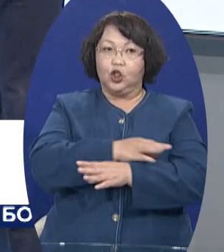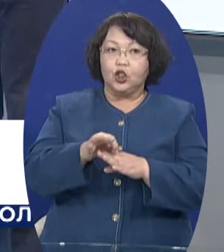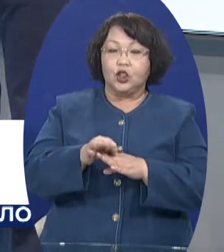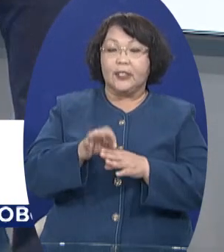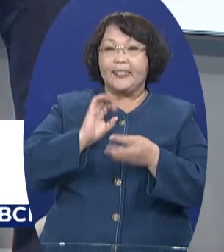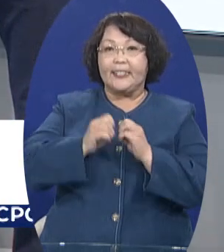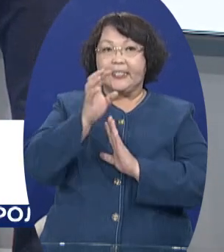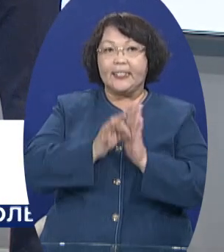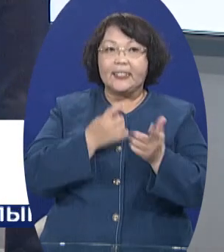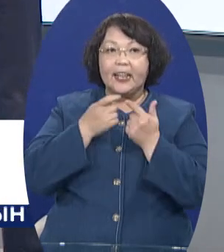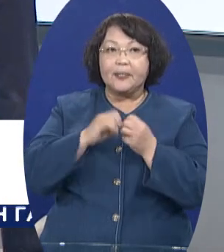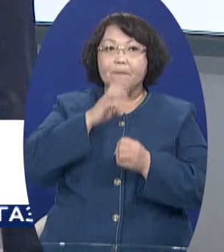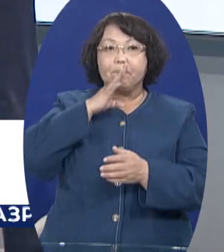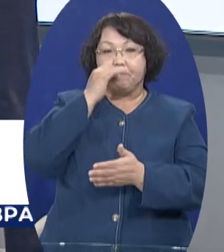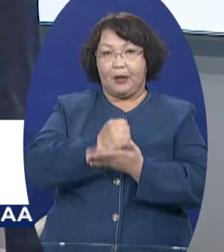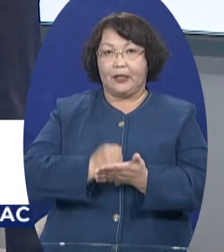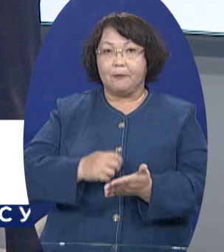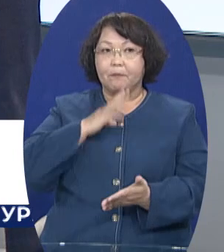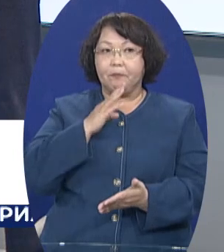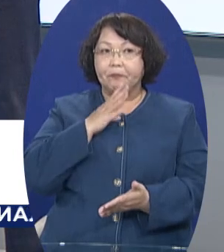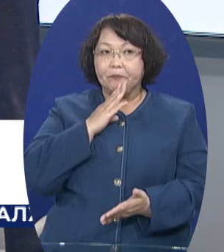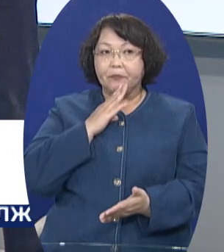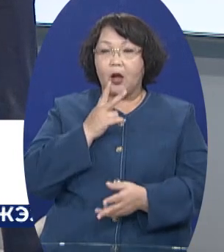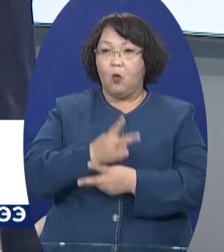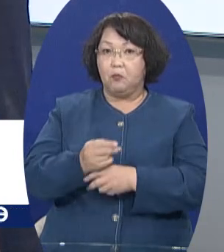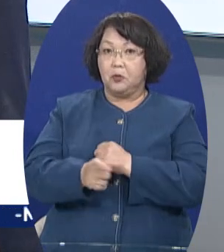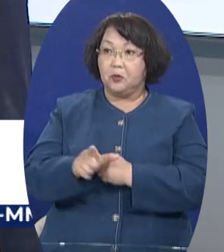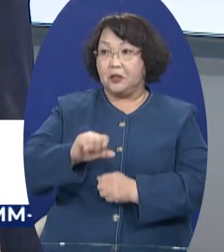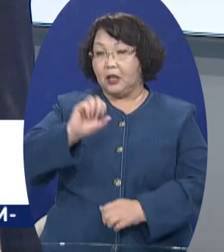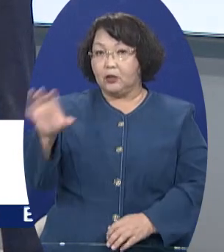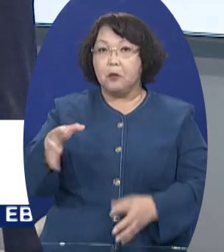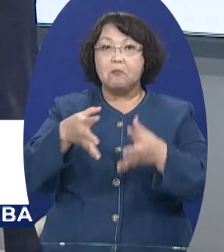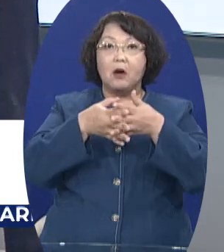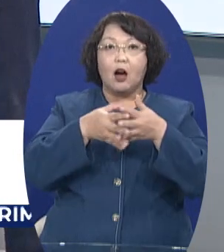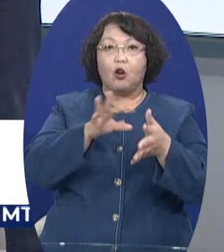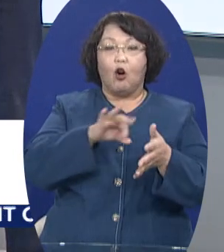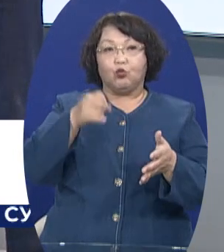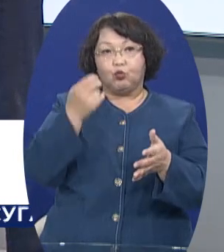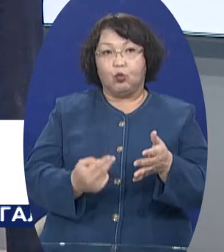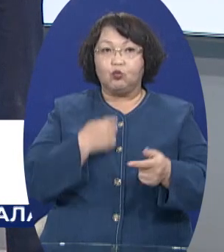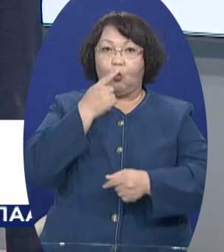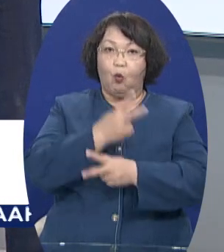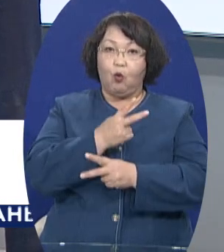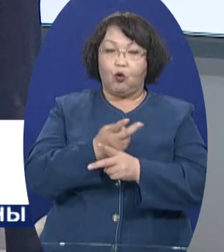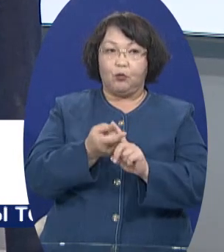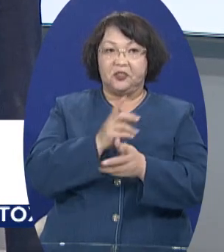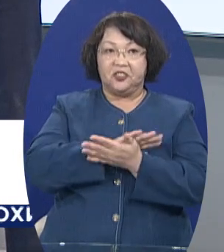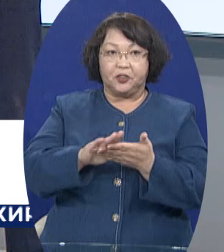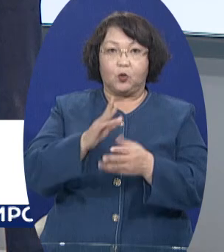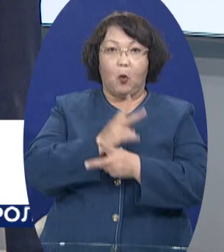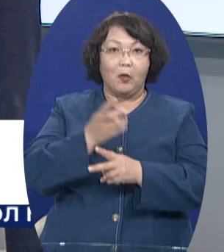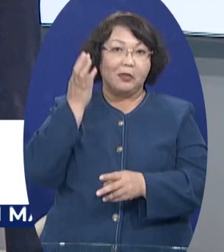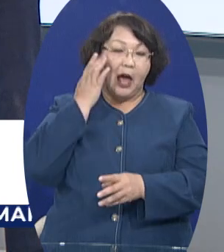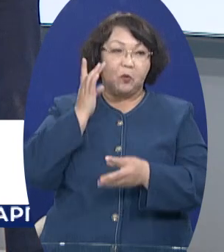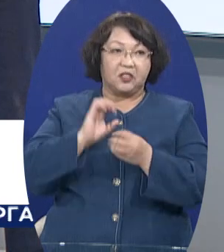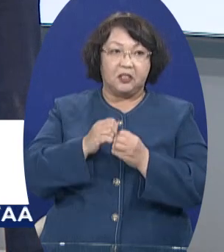төслүүдийг хэлцэн баталгаар болсон байна. За яг энэ талаар одоо хуульчдаас содруулах одоо орон сууцны тухай хуулийг бас энэ жил шинжилсэн хариулгатаар хэлцэн баталгаж байгаа нь хамгийн чухал